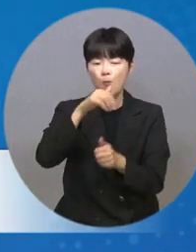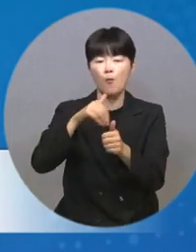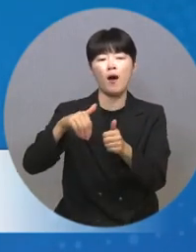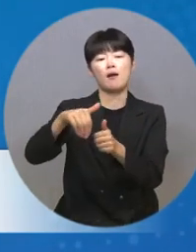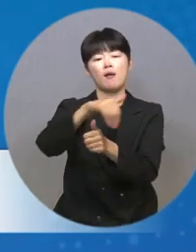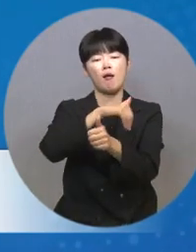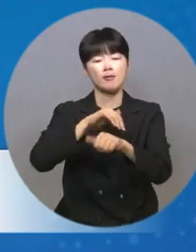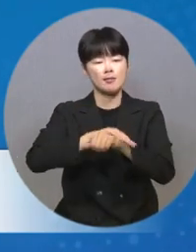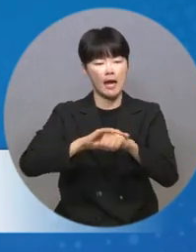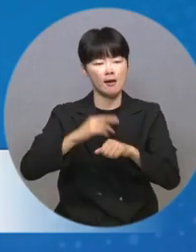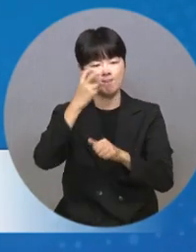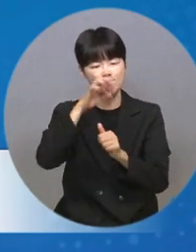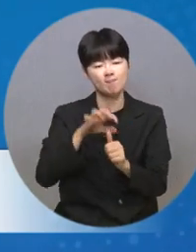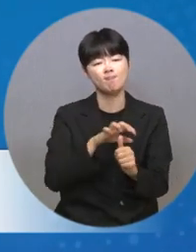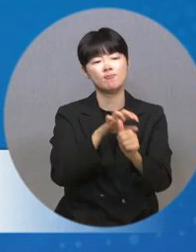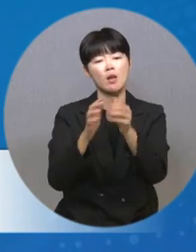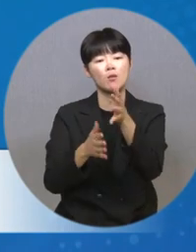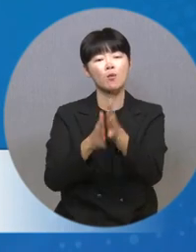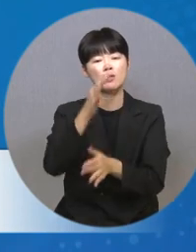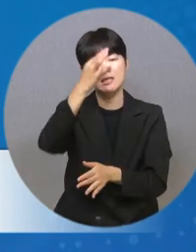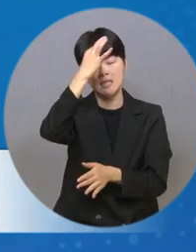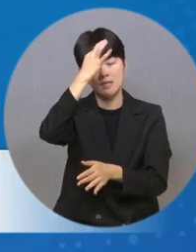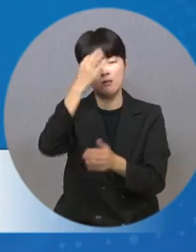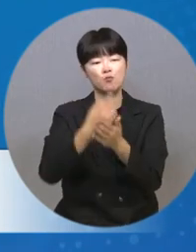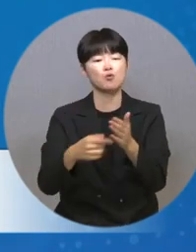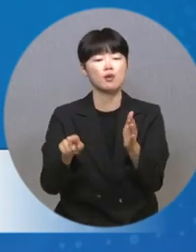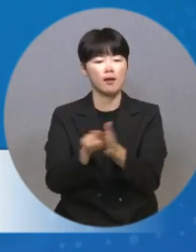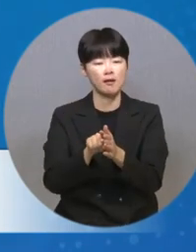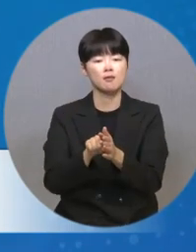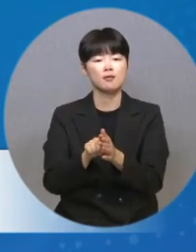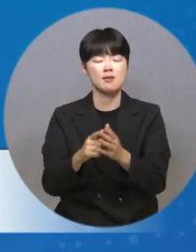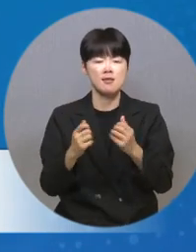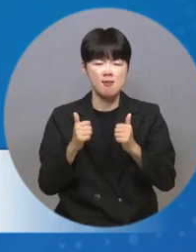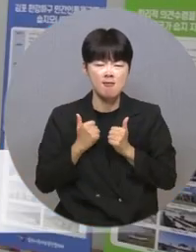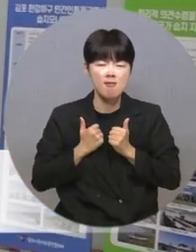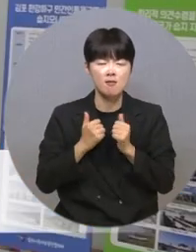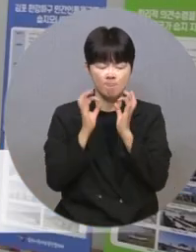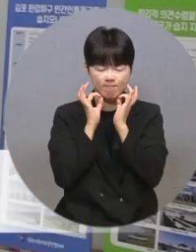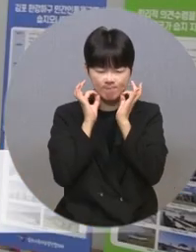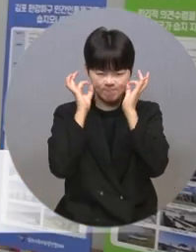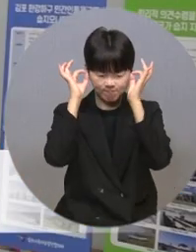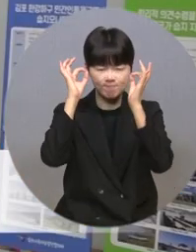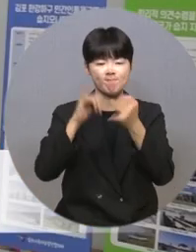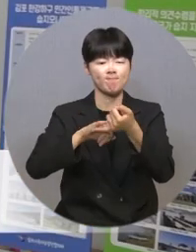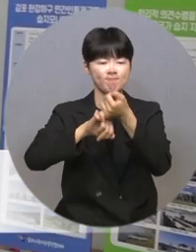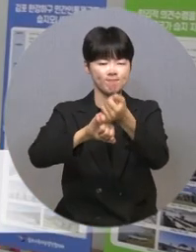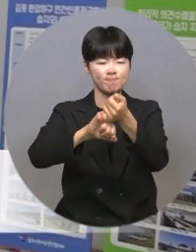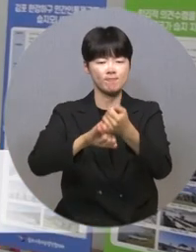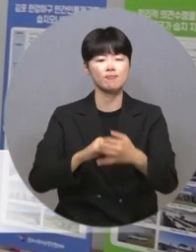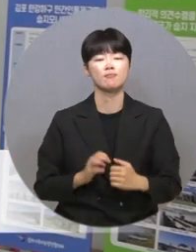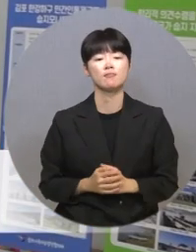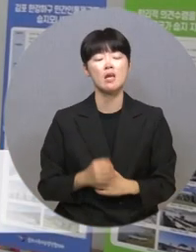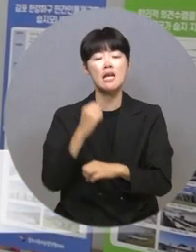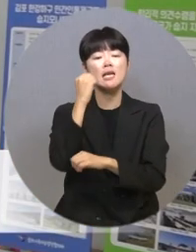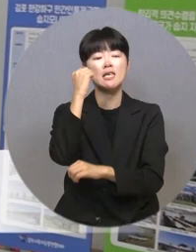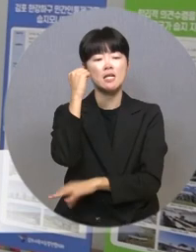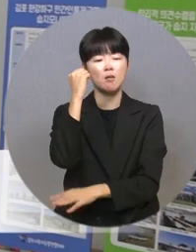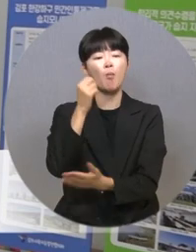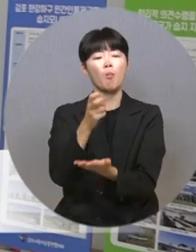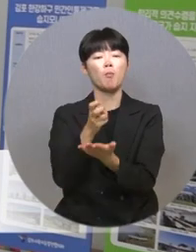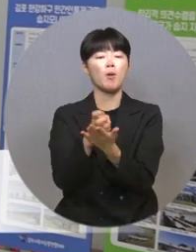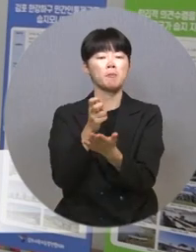있도록 우리 사랑하는 시민과 함께 열심히 뛰어가도록 하겠습니다. 기본법 제정 및 시행